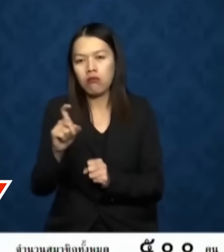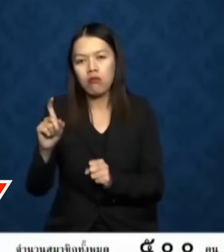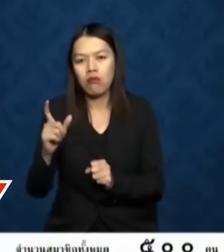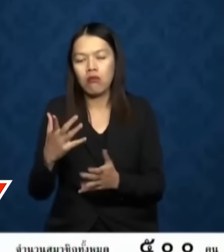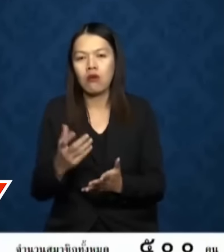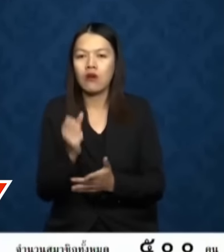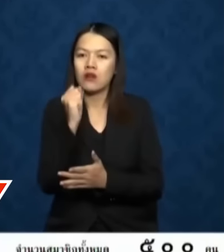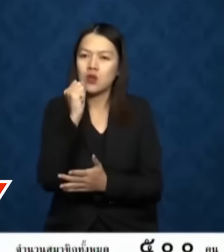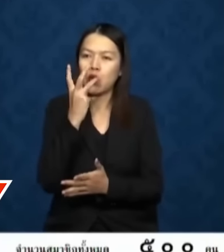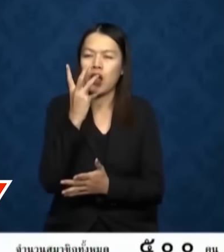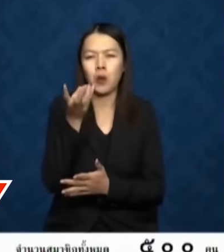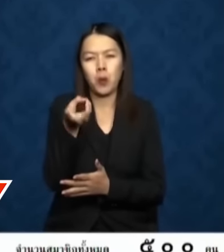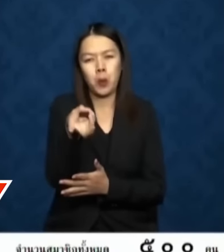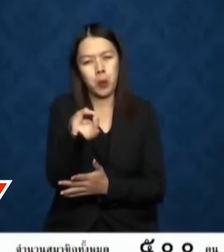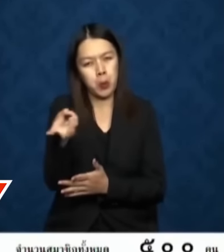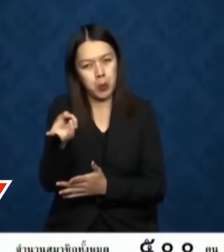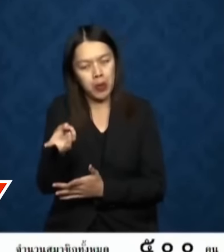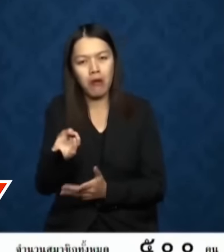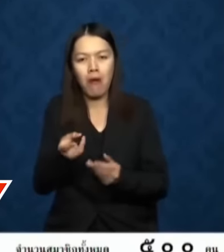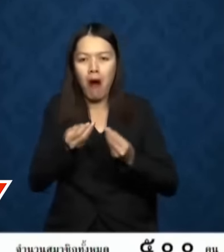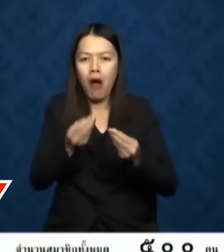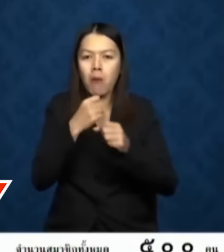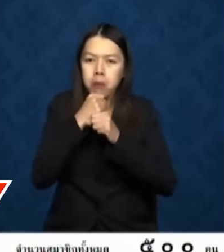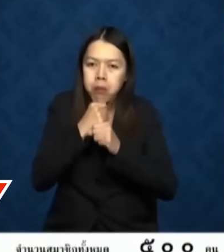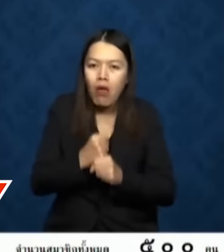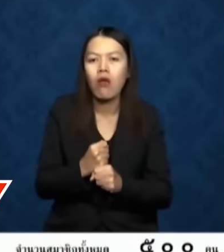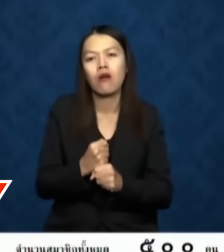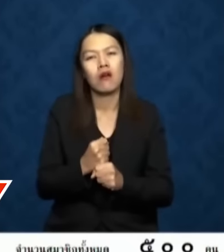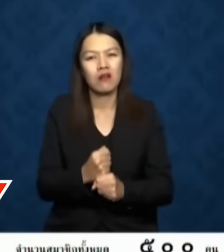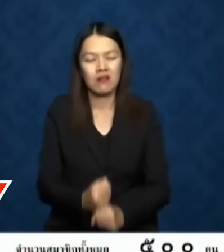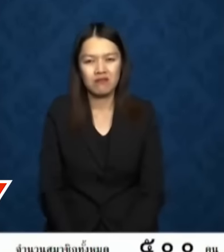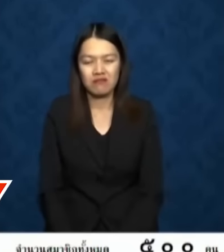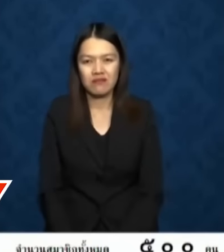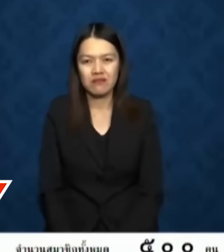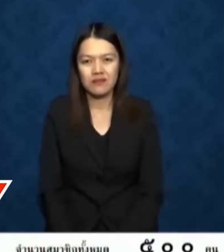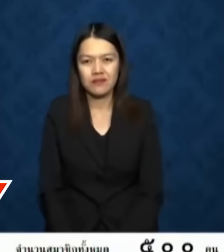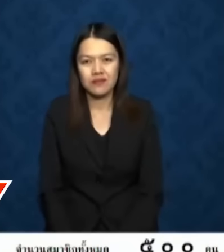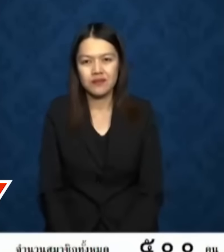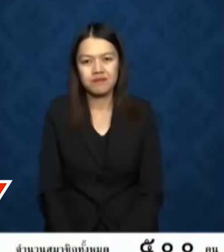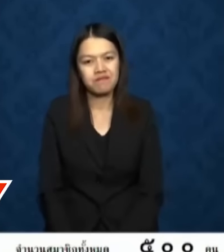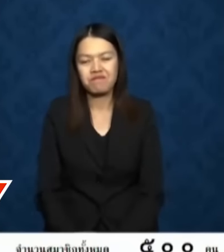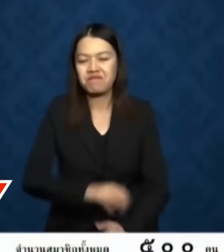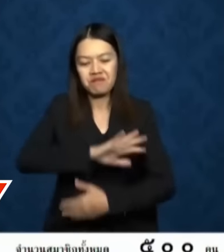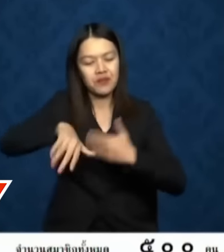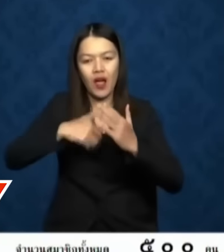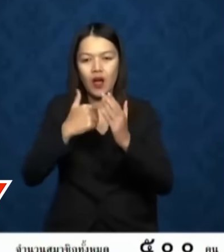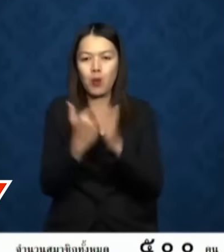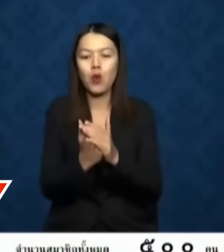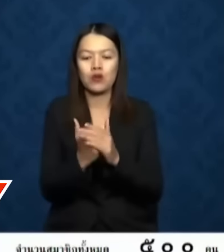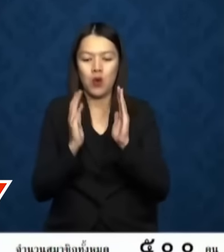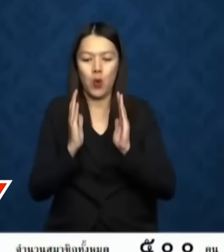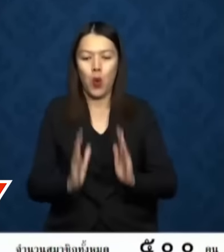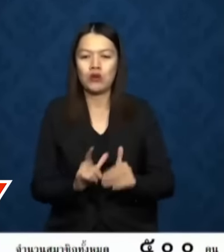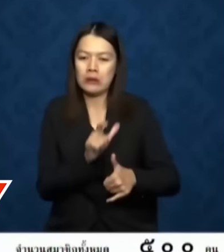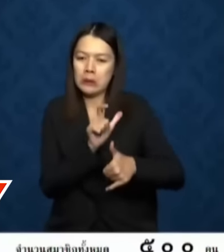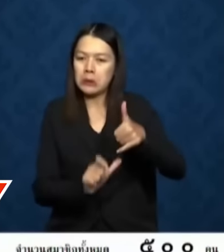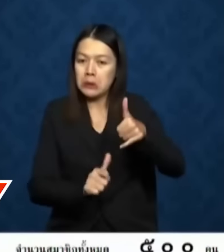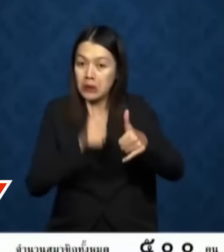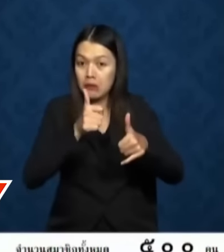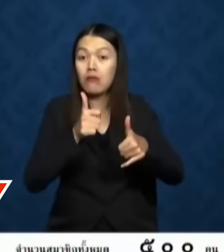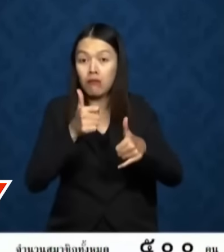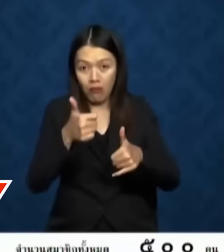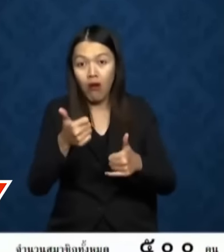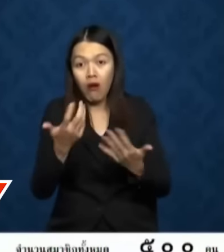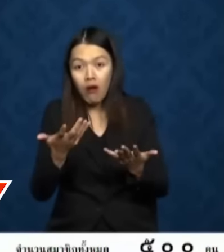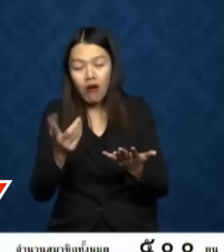ามีสวัสดิการเพียงน้อยนิดให้กับผู้สูงอายุสิ่งเหล่านี้มันจะสร้างประชากรที่มีคุณภาพให้กับประเทศไทย